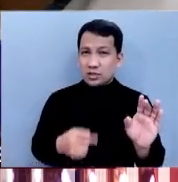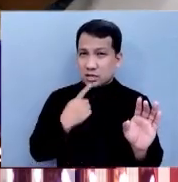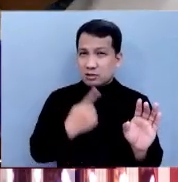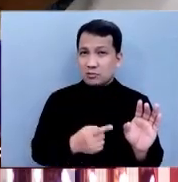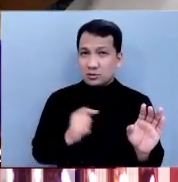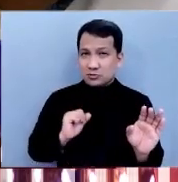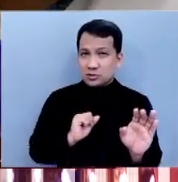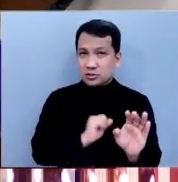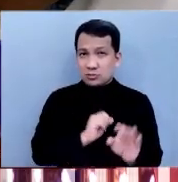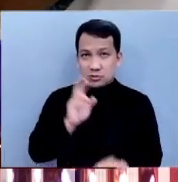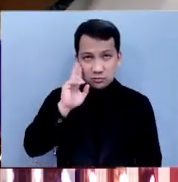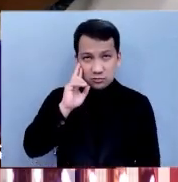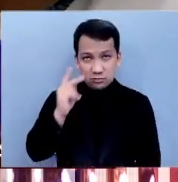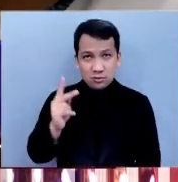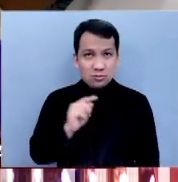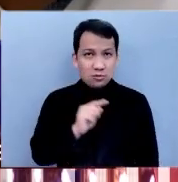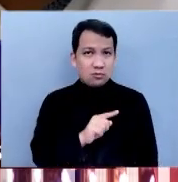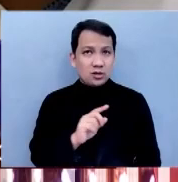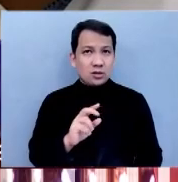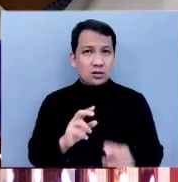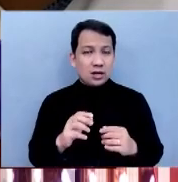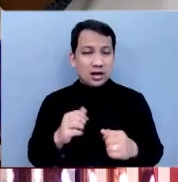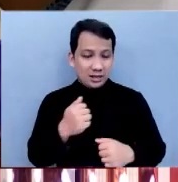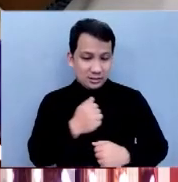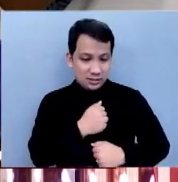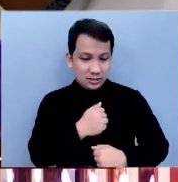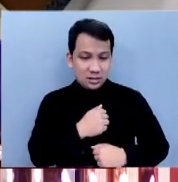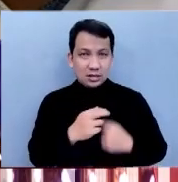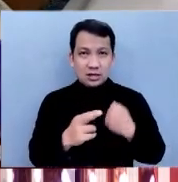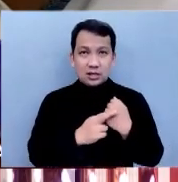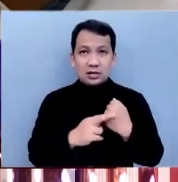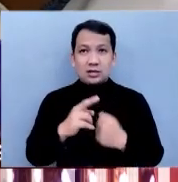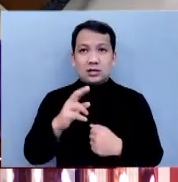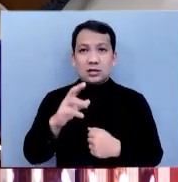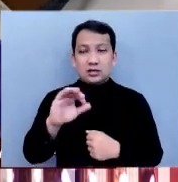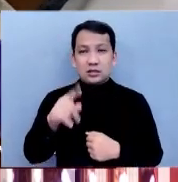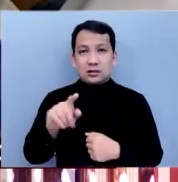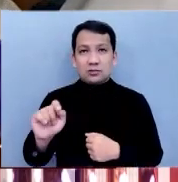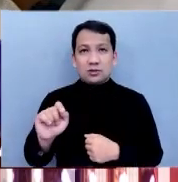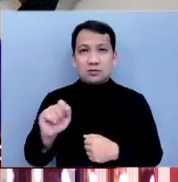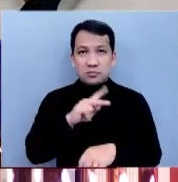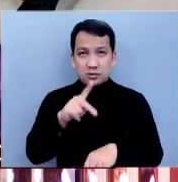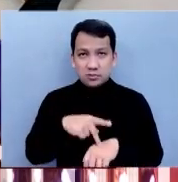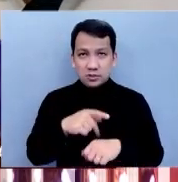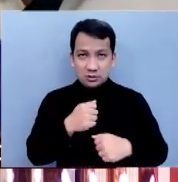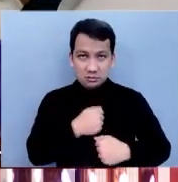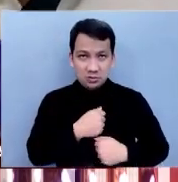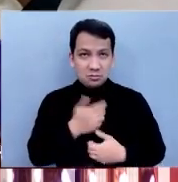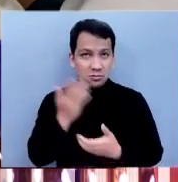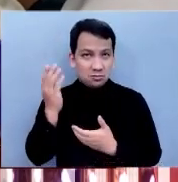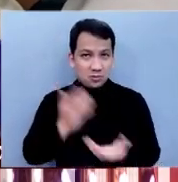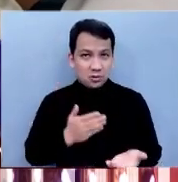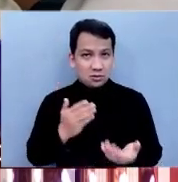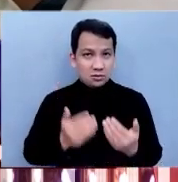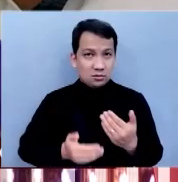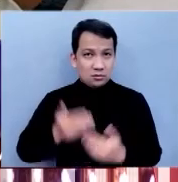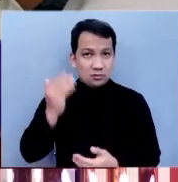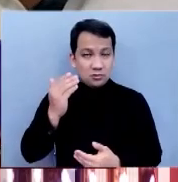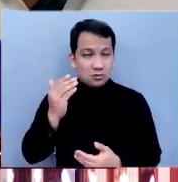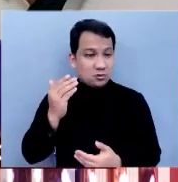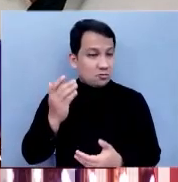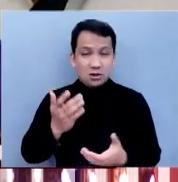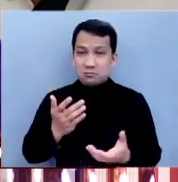Senator Padilla na siya ay reservist captain ng Philippine Army? So pwede siyang magmay-ari nitong high-powered firearm na